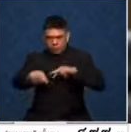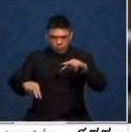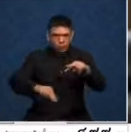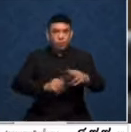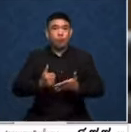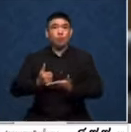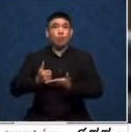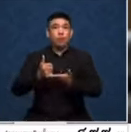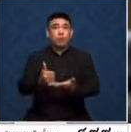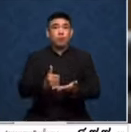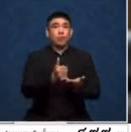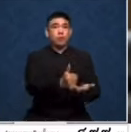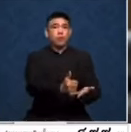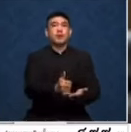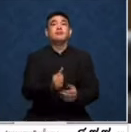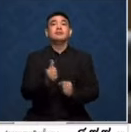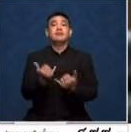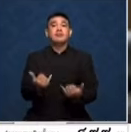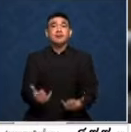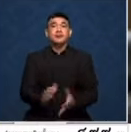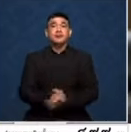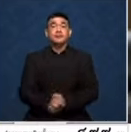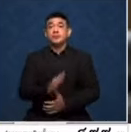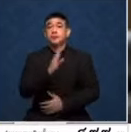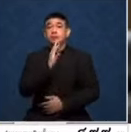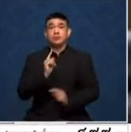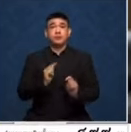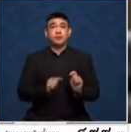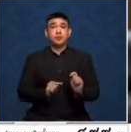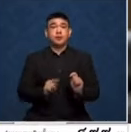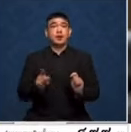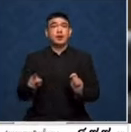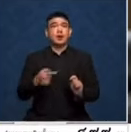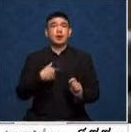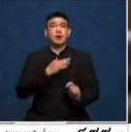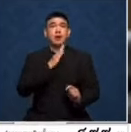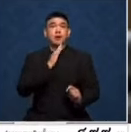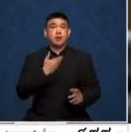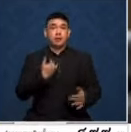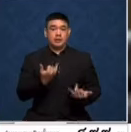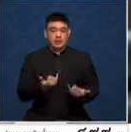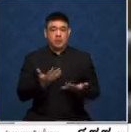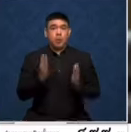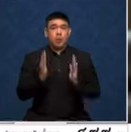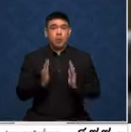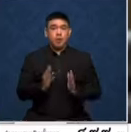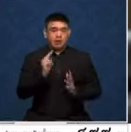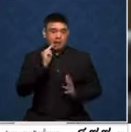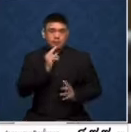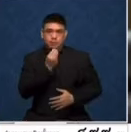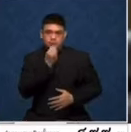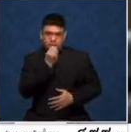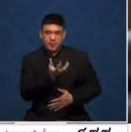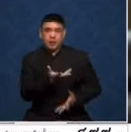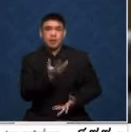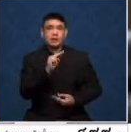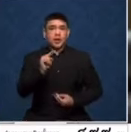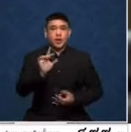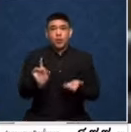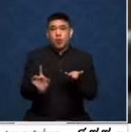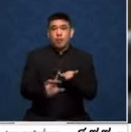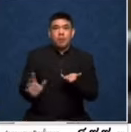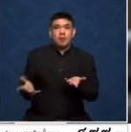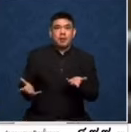ยเหลือแล้วก็ติดตามเรื่องนี้ค่ะที่สำคัญค่ะตำบลลอมคอมอำเภอพลขาดแคลนแหล่งน้ำธรรมชาติที่มีคุณภาพ